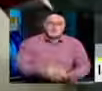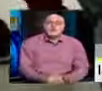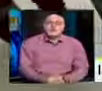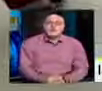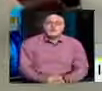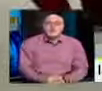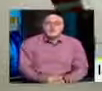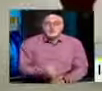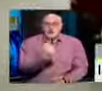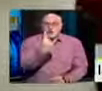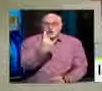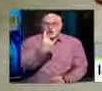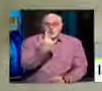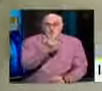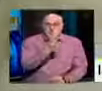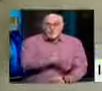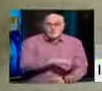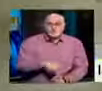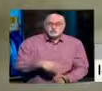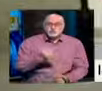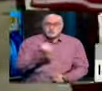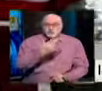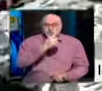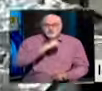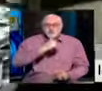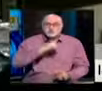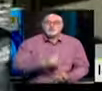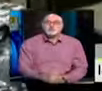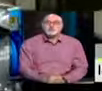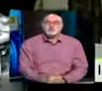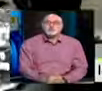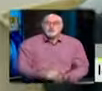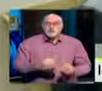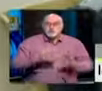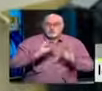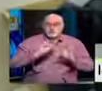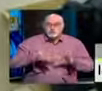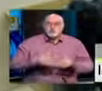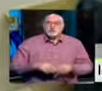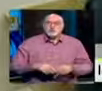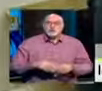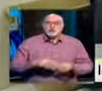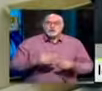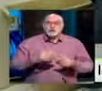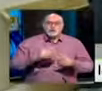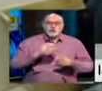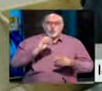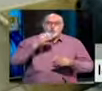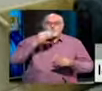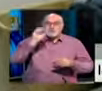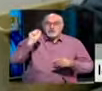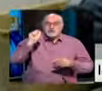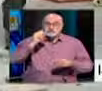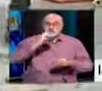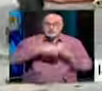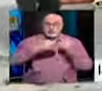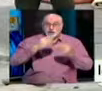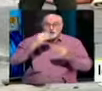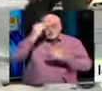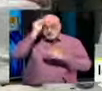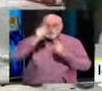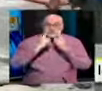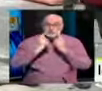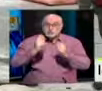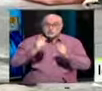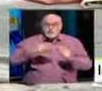استشهاد شخص على الأقل. يحدث ذلك في الوقت الذي حذرت فيه منظمة الصحة العالمية من مجاعة شاملة عبر